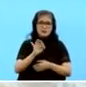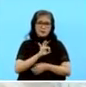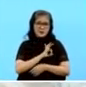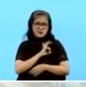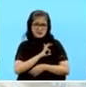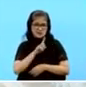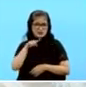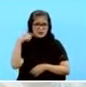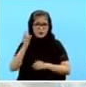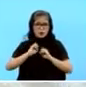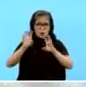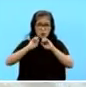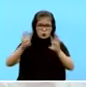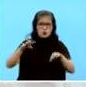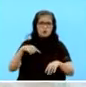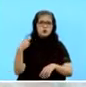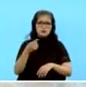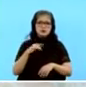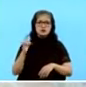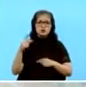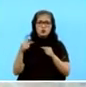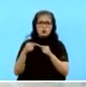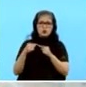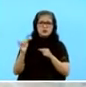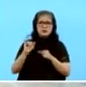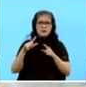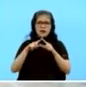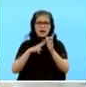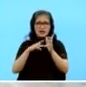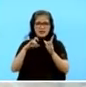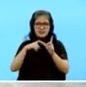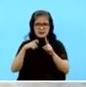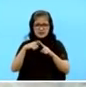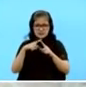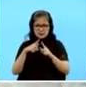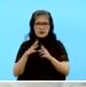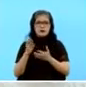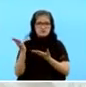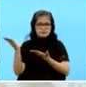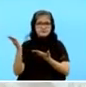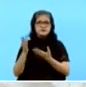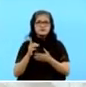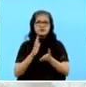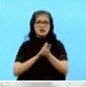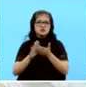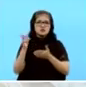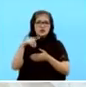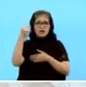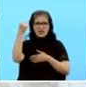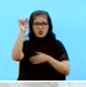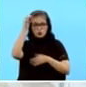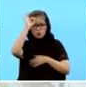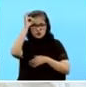Presiden Joko Widodo hingga viral kini kami telah terhubung dengan rekan kami wanita langsung dari Polda Metro